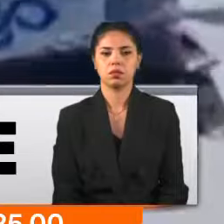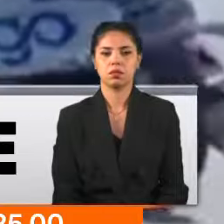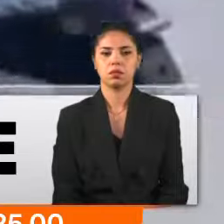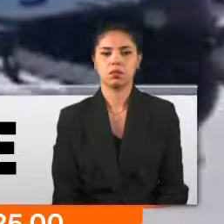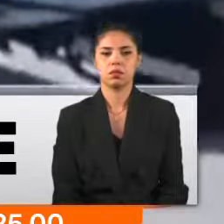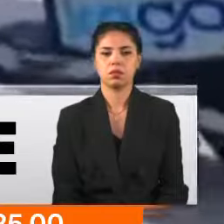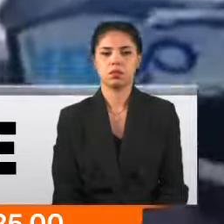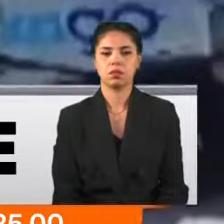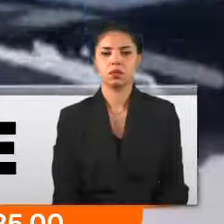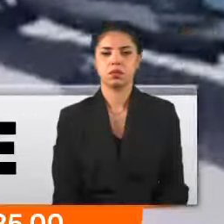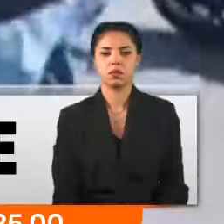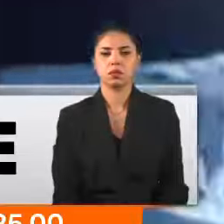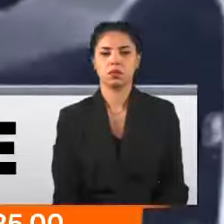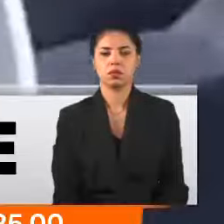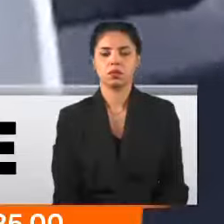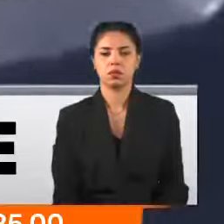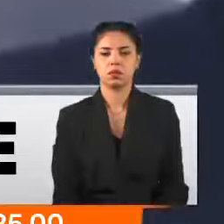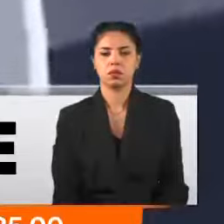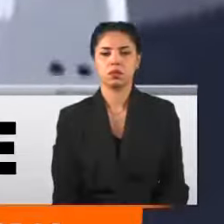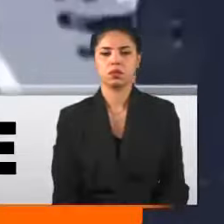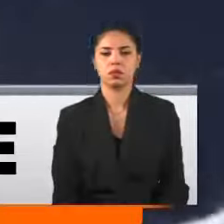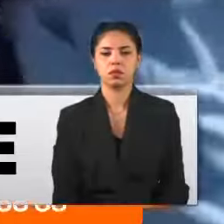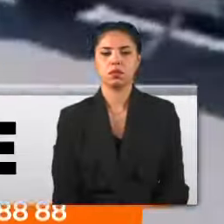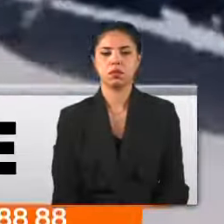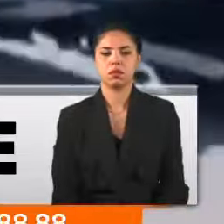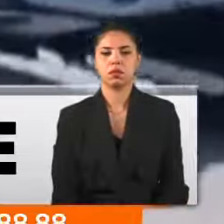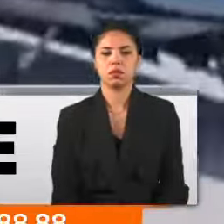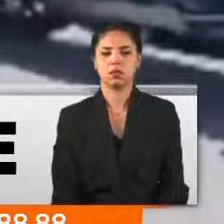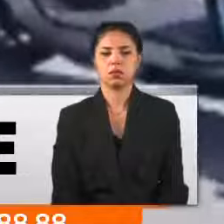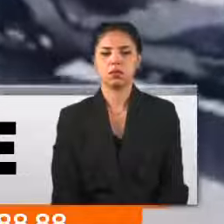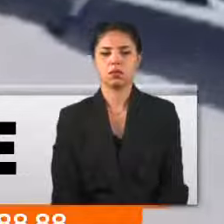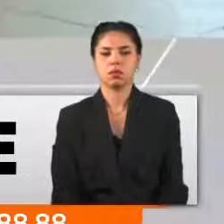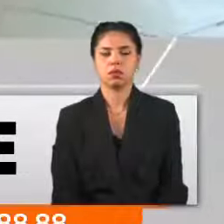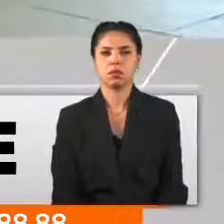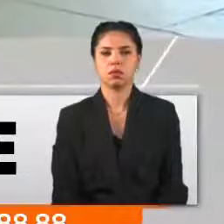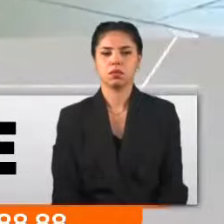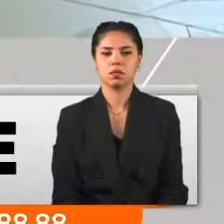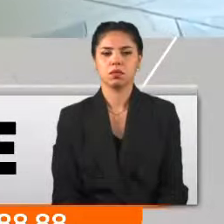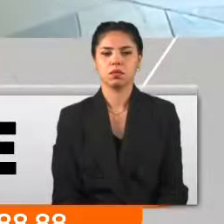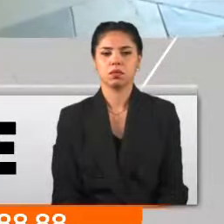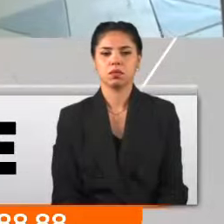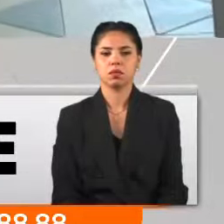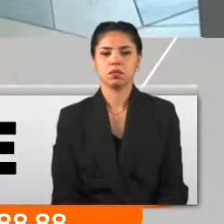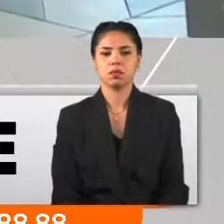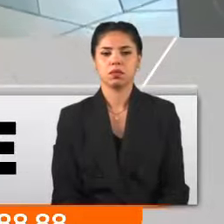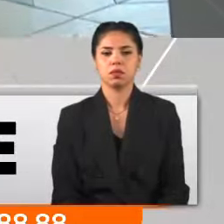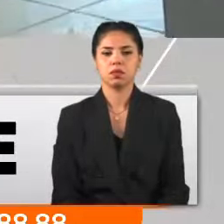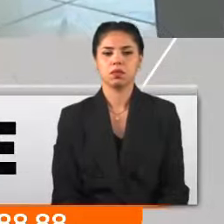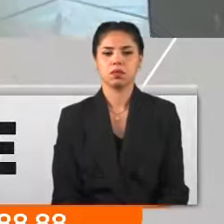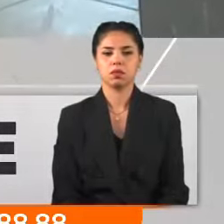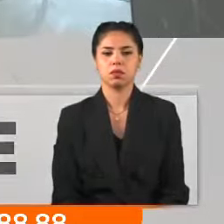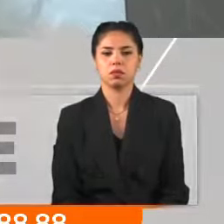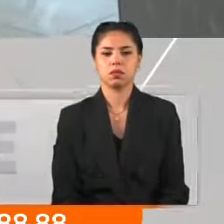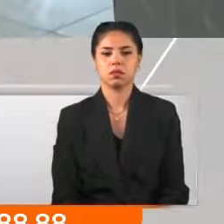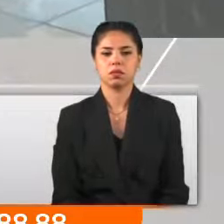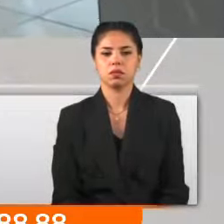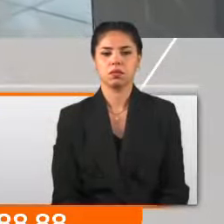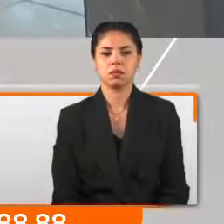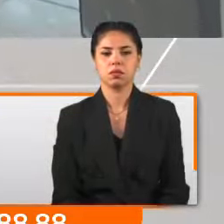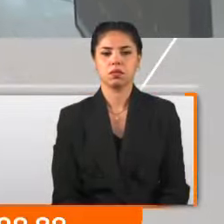Arkadaşlar Silivri'ye yakın kim varsa gelsin buraya. Kehalet Enerji mallarını kaçırıyor. Dün icra takibinden dolayı biz buraya hacize